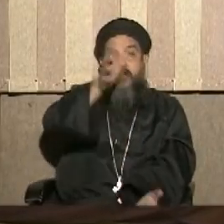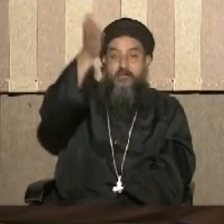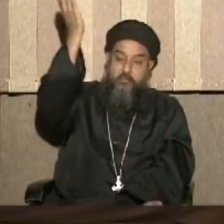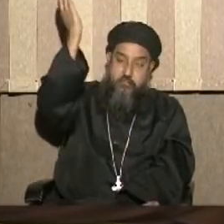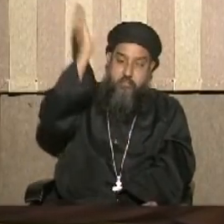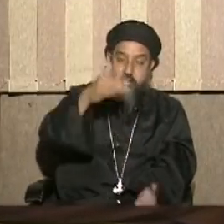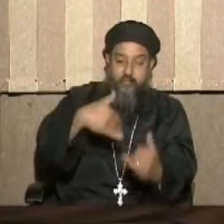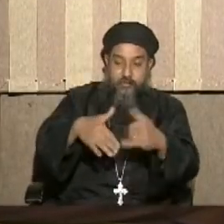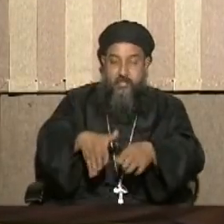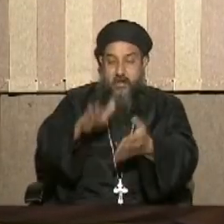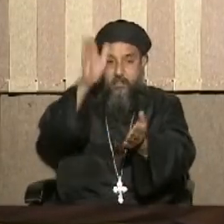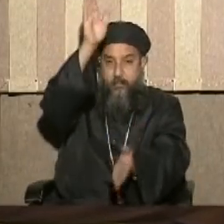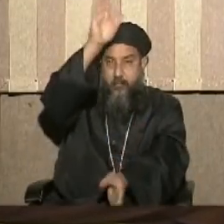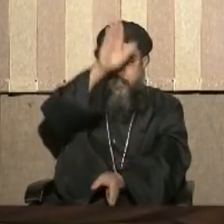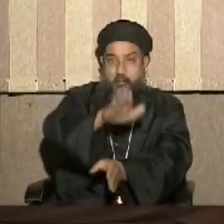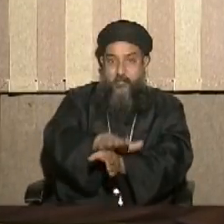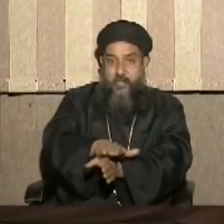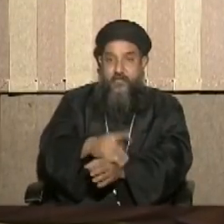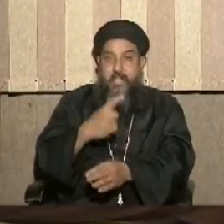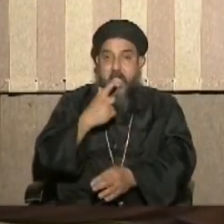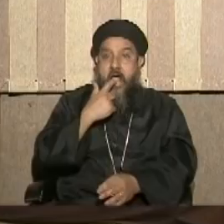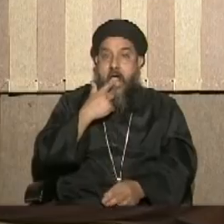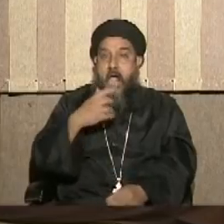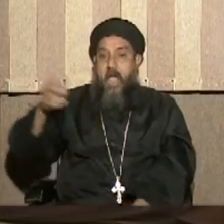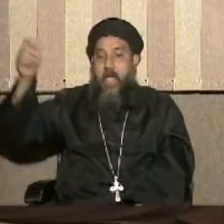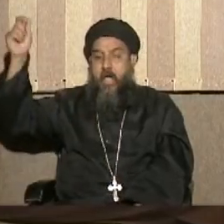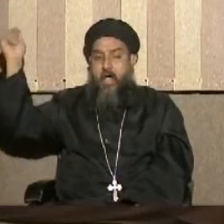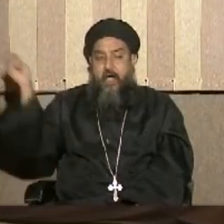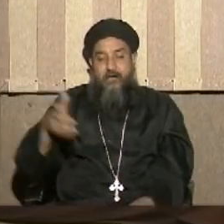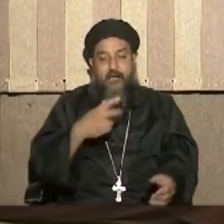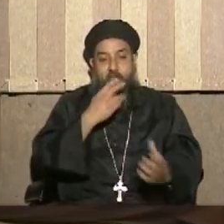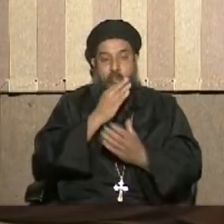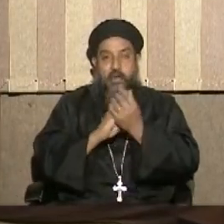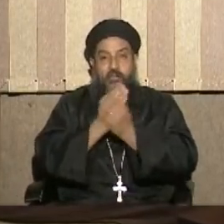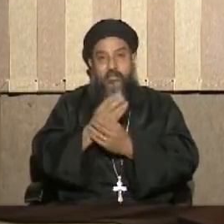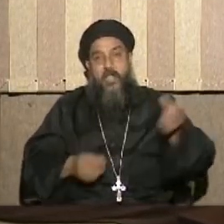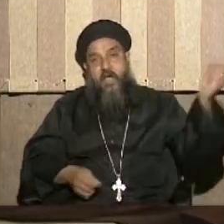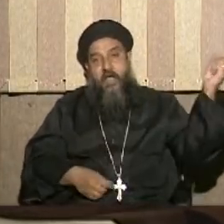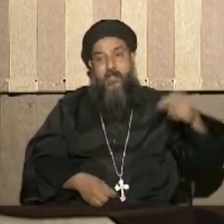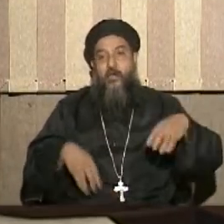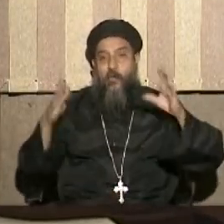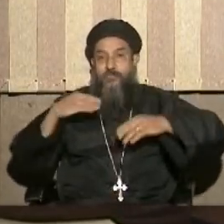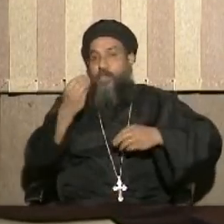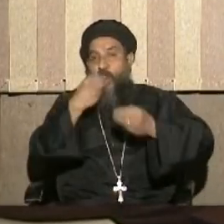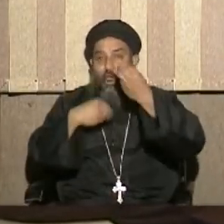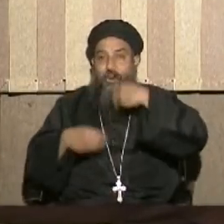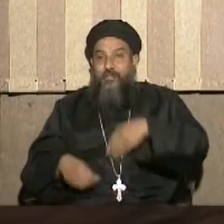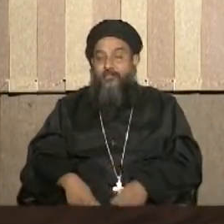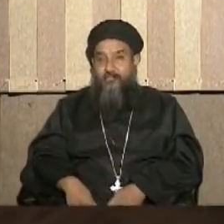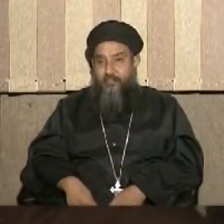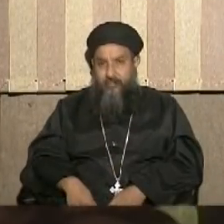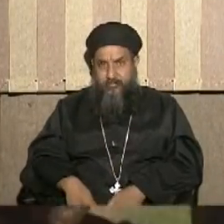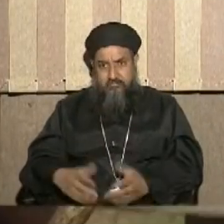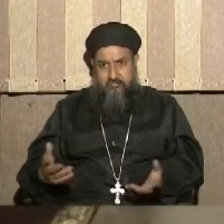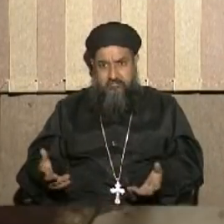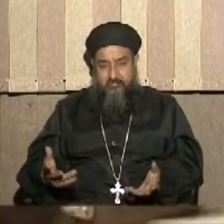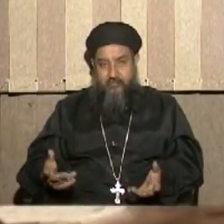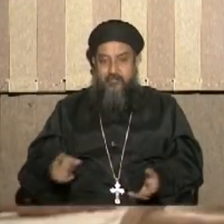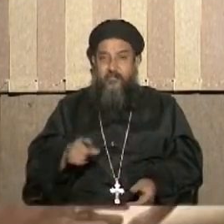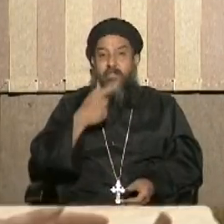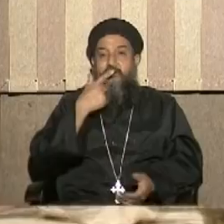انطرح في نص الشارع ميت، جات الأطفال ورميته بالحجارة ما اتحركش، وجات الطيور وأكلته فعلا. يا سلام يا